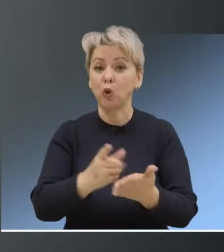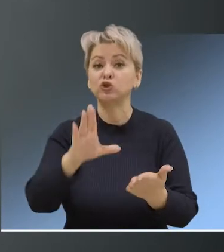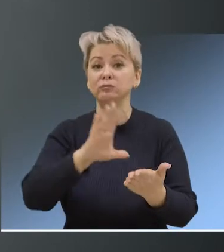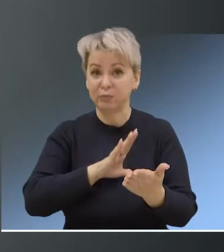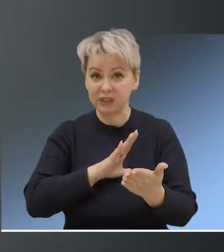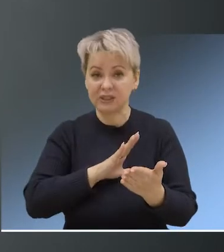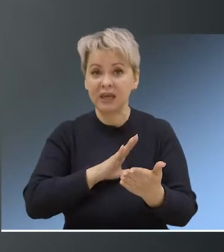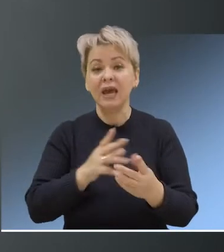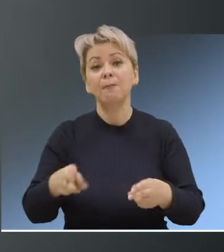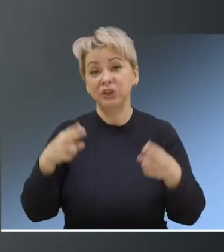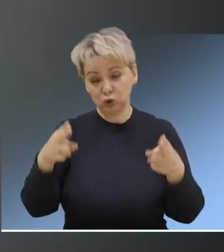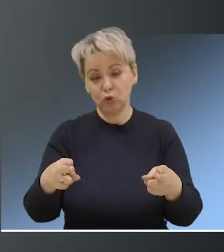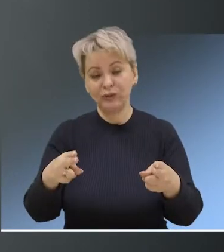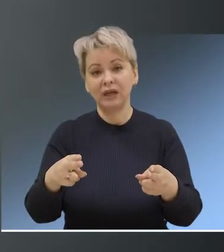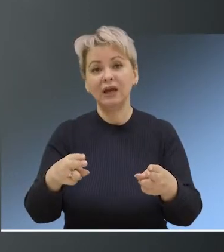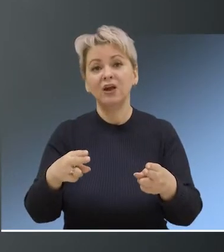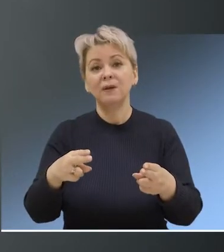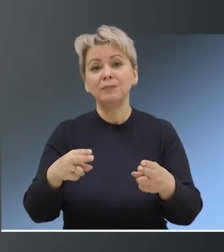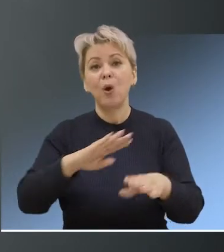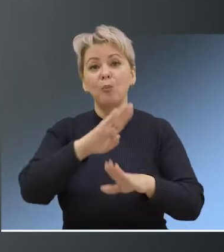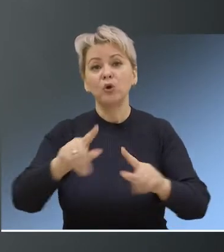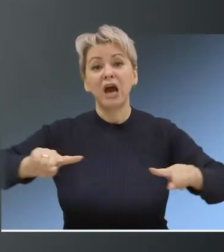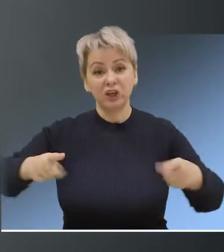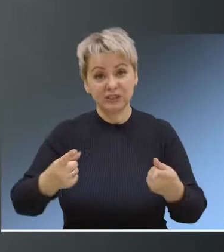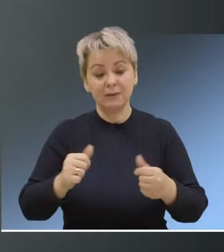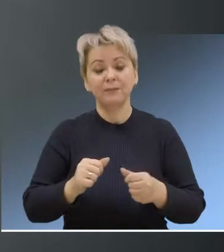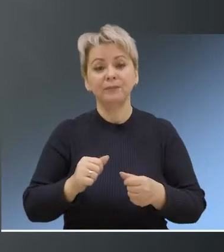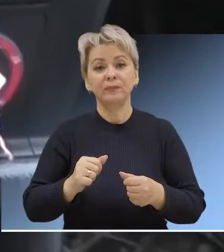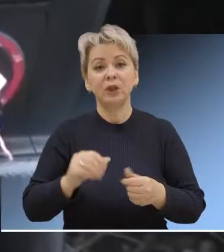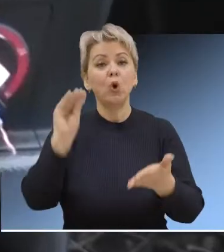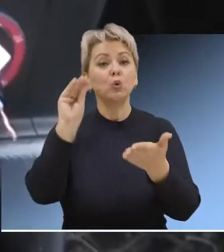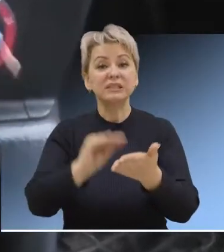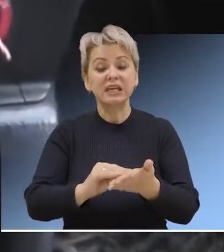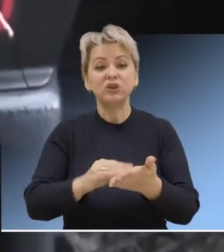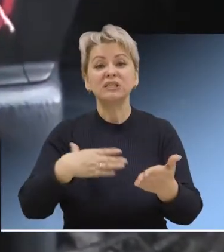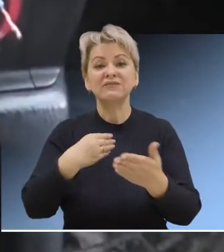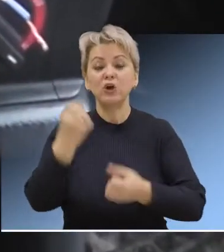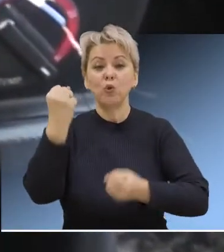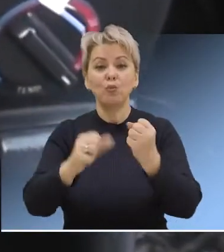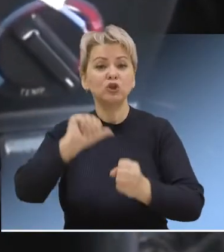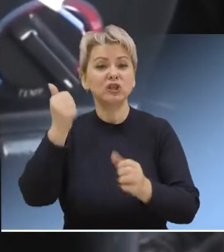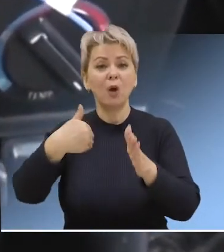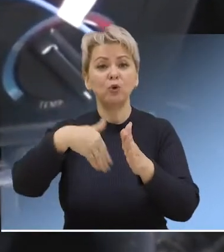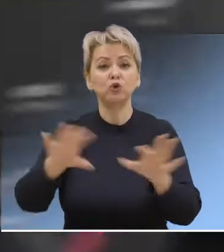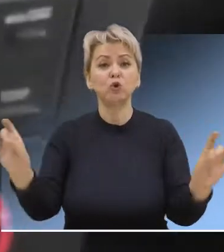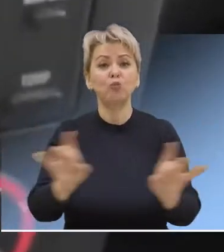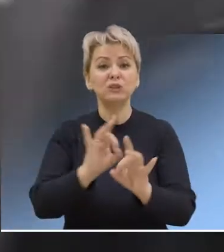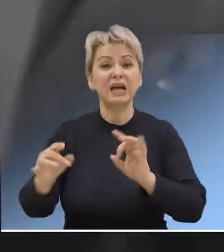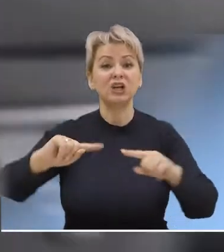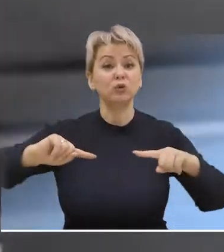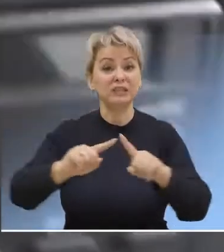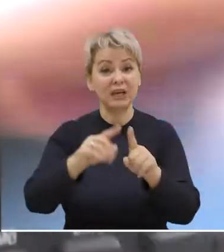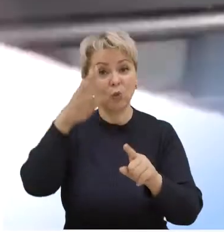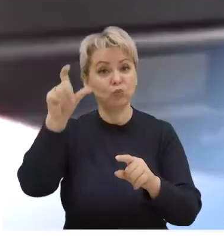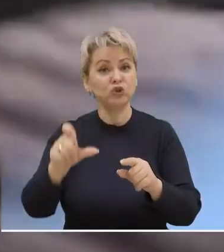где и должен находиться злоумышленник. Разумеется, под стражей. Устанавливая в свою машину самую лучшую